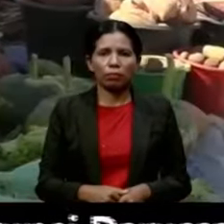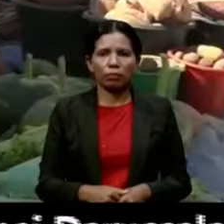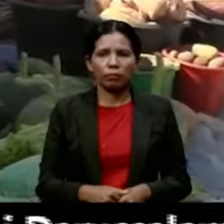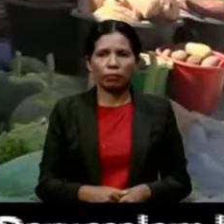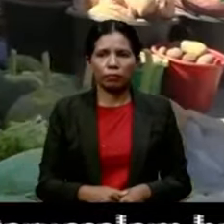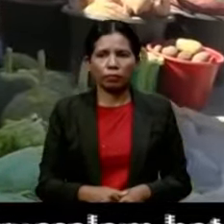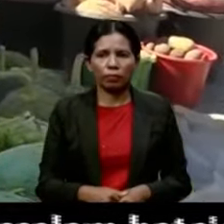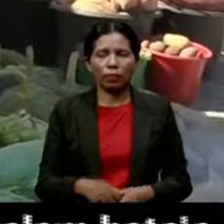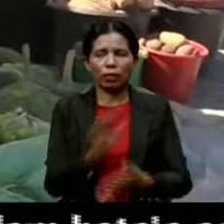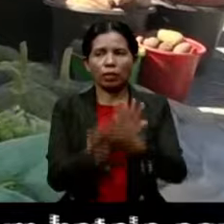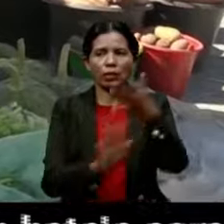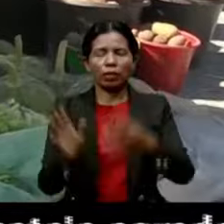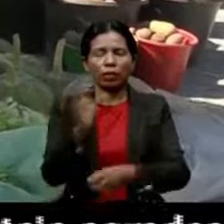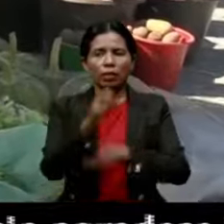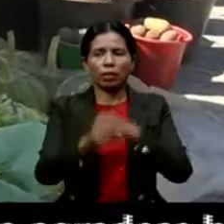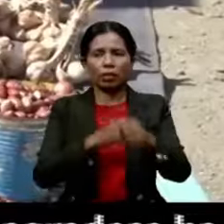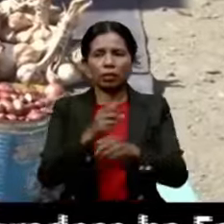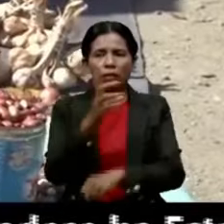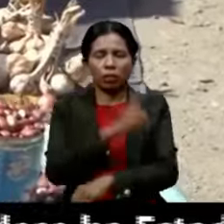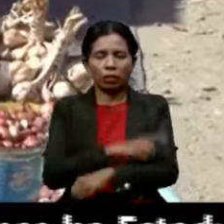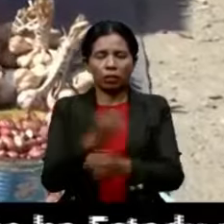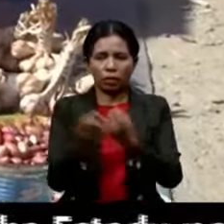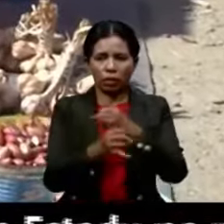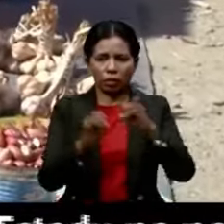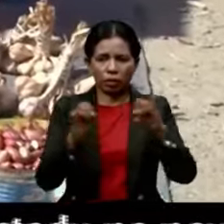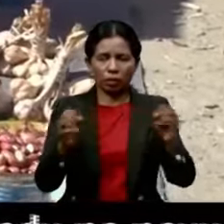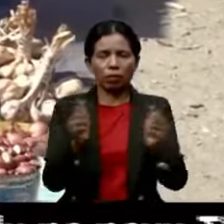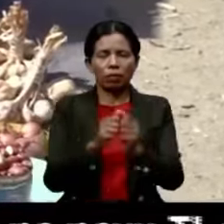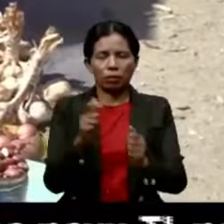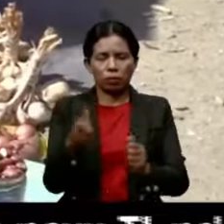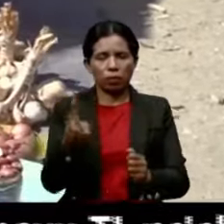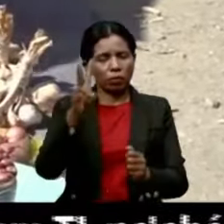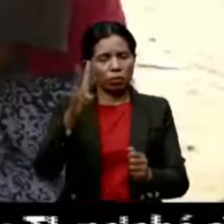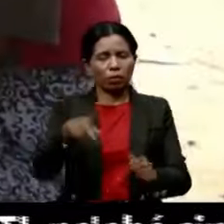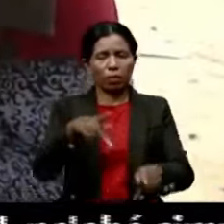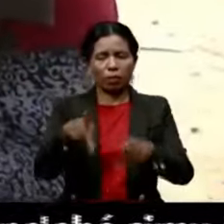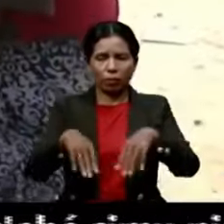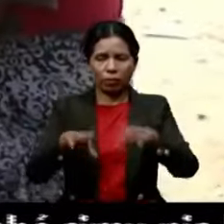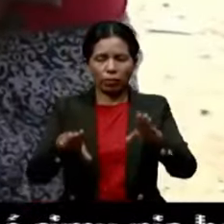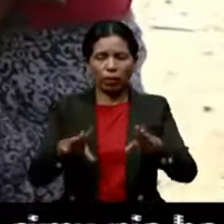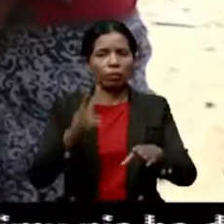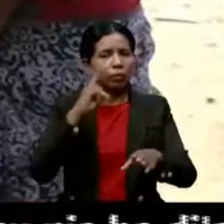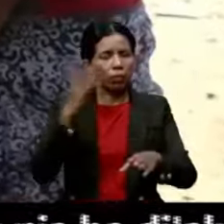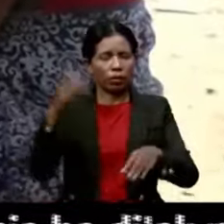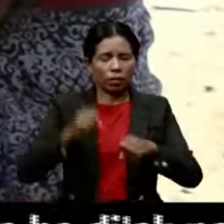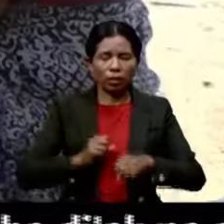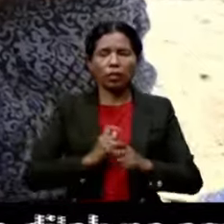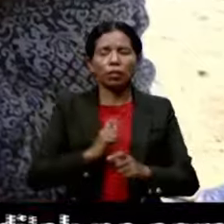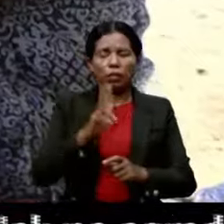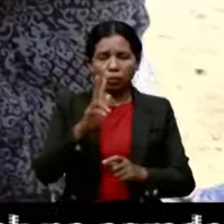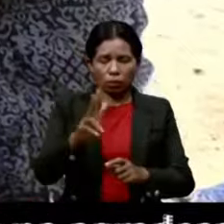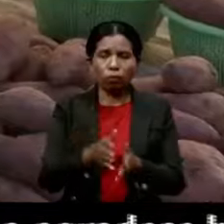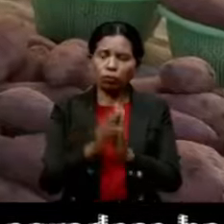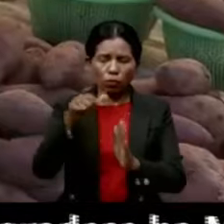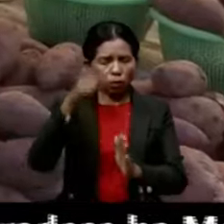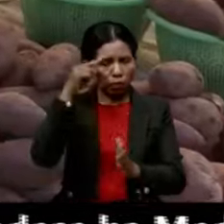Ia ambito celebração aniversário lorong restaura sang independência badala ruanulu resin rua vendedor ia tastolu husu governo atu kreafatin nune